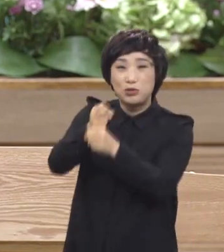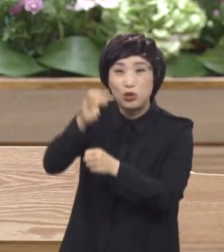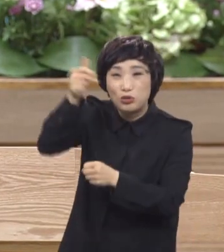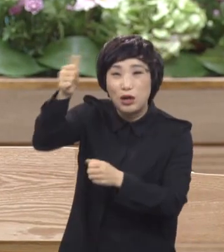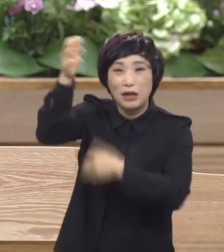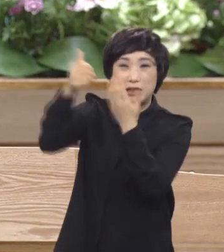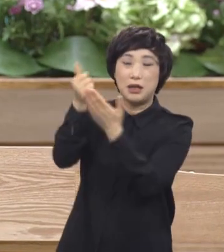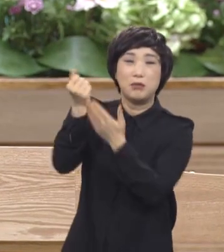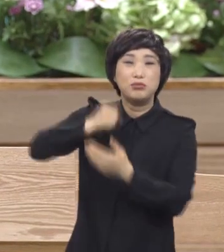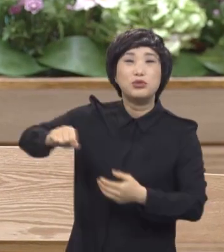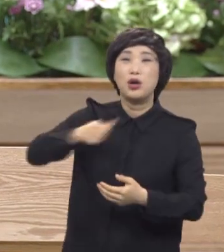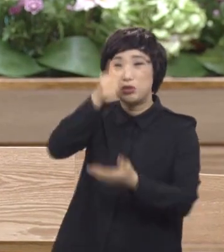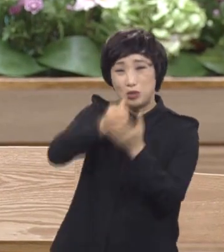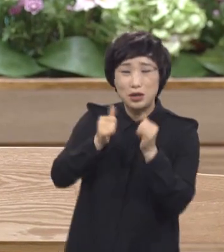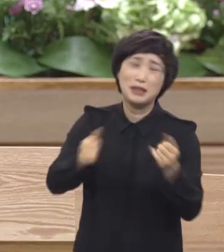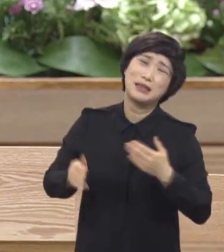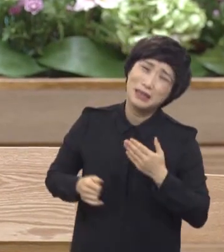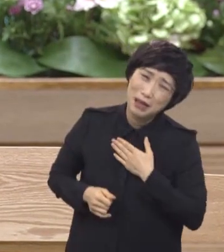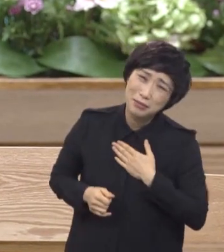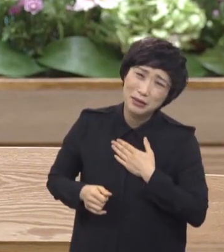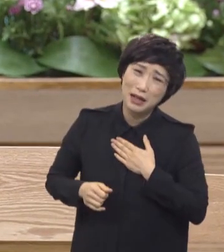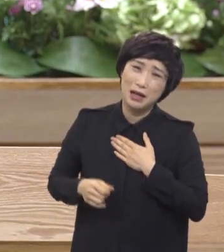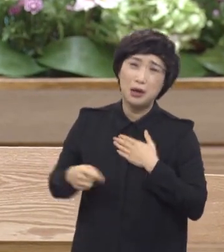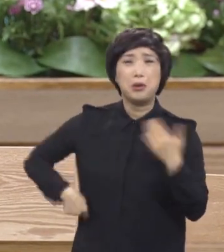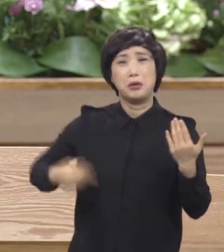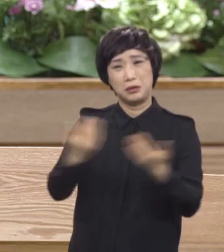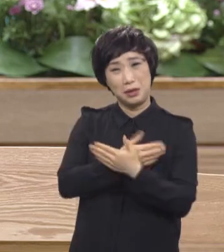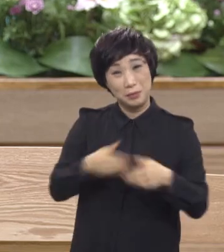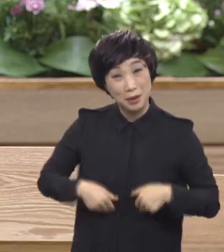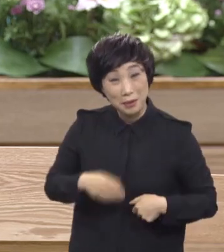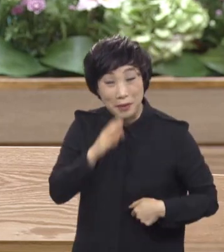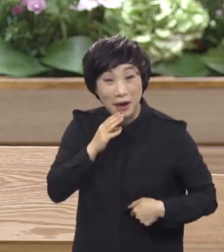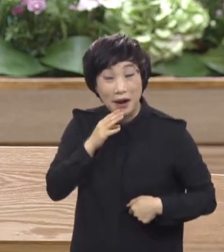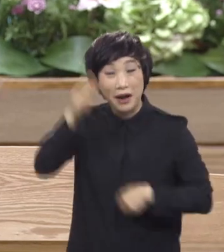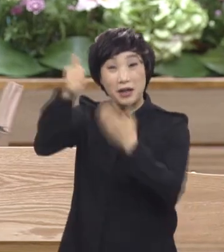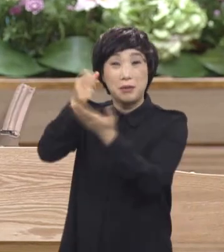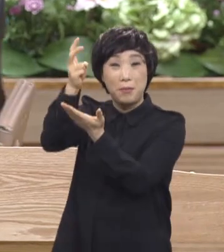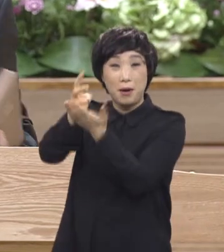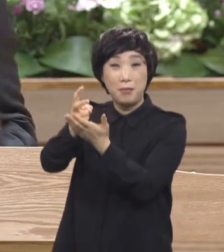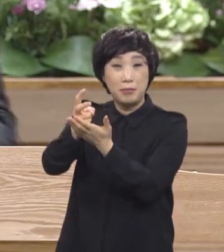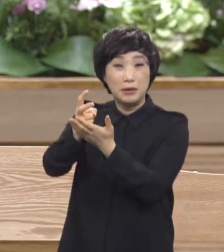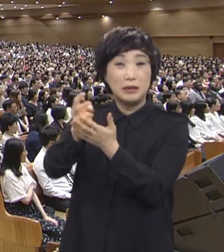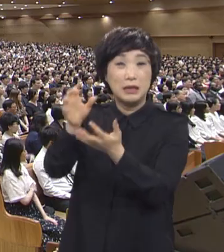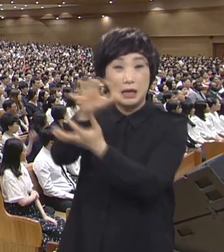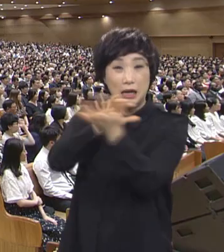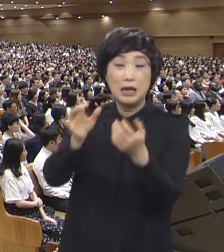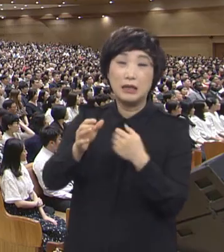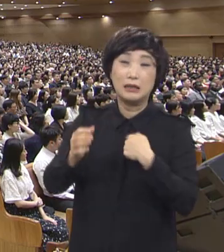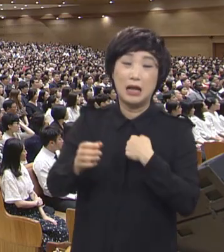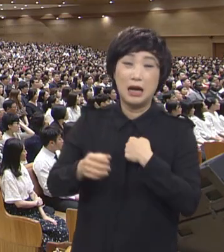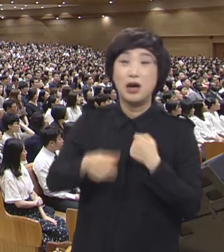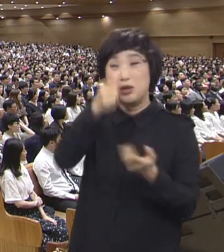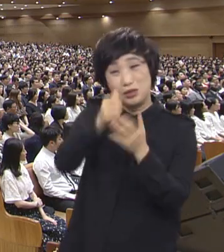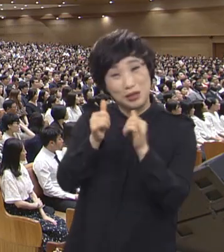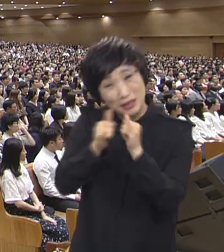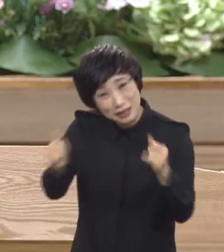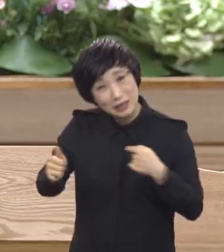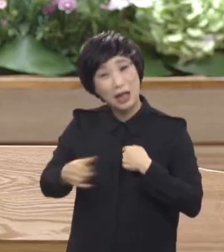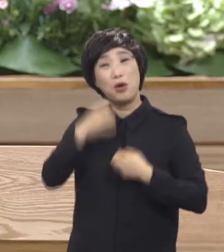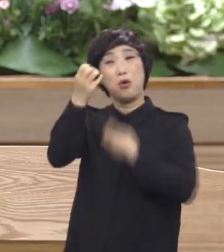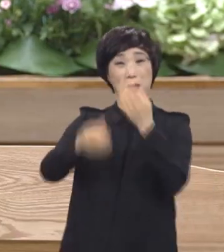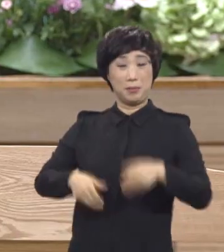도전한 죄인이라 이 말이오 창조자의 질서를 파괴한 죄인이라 이 말입니다 죄가 뭐냐